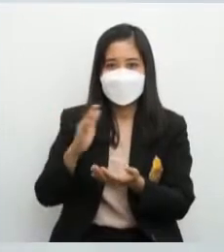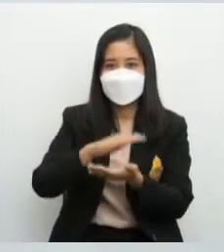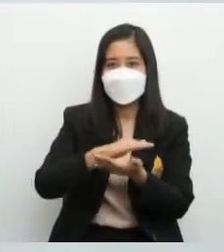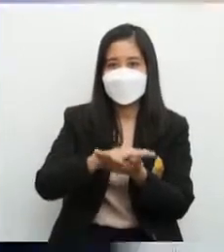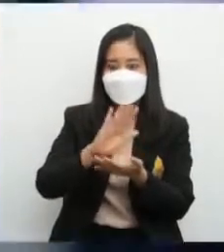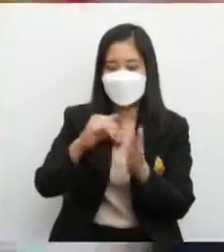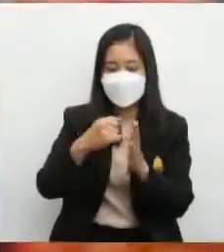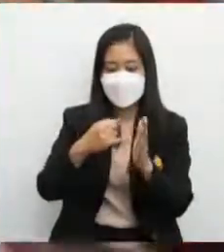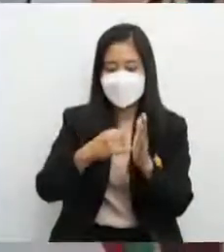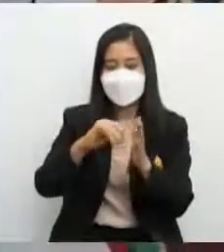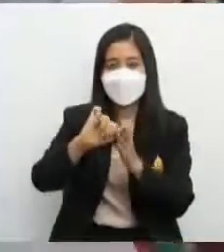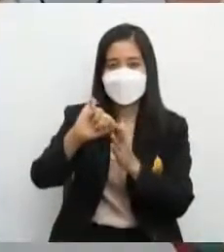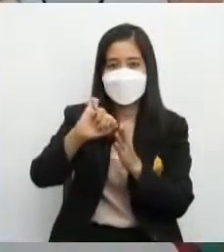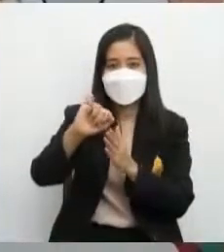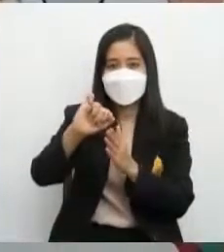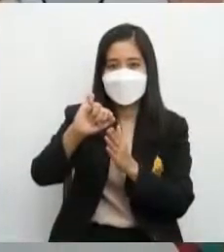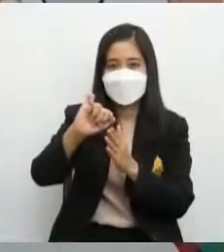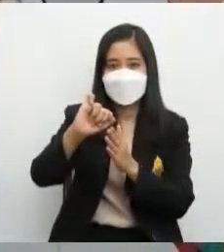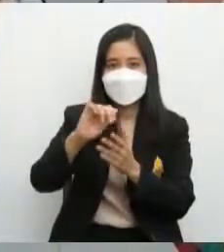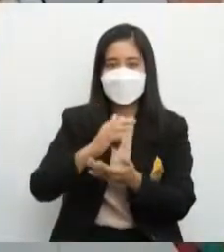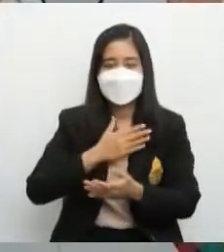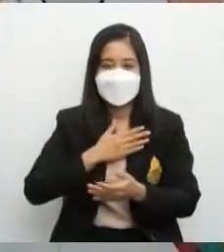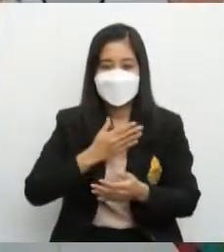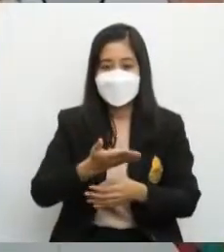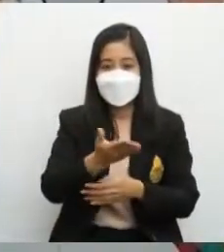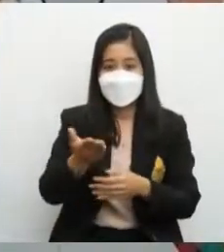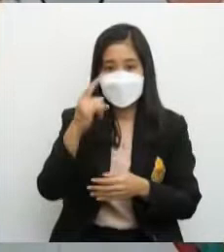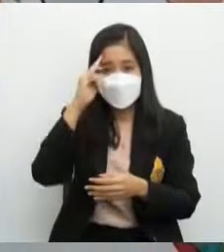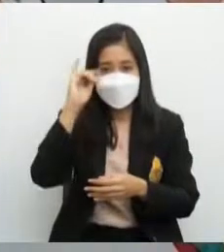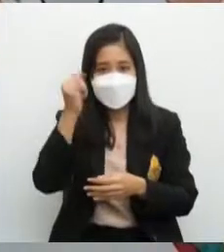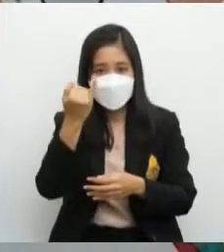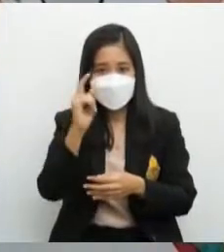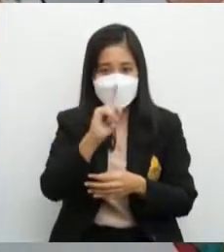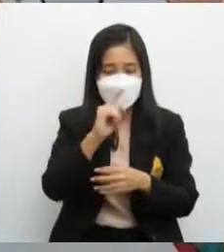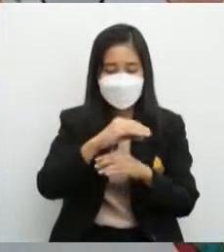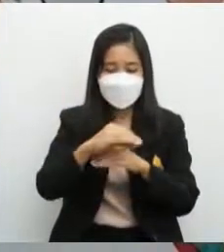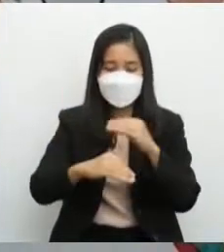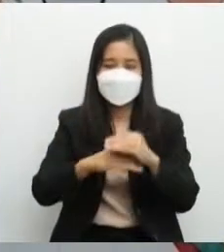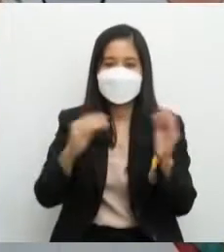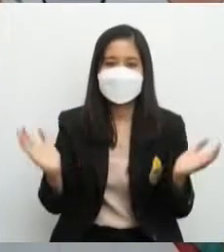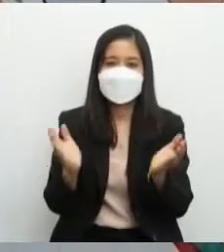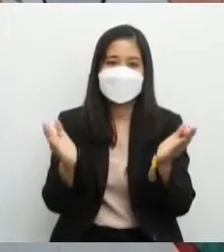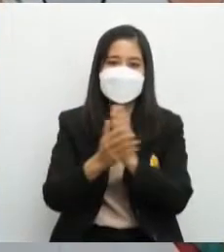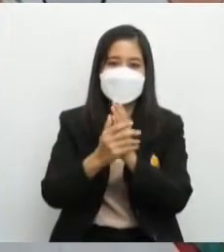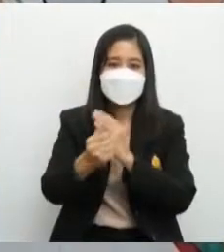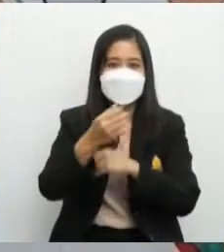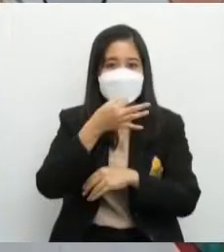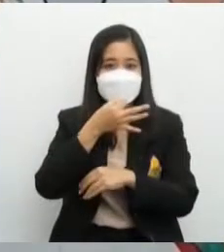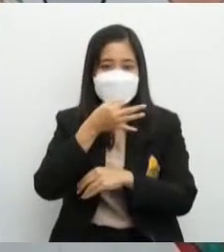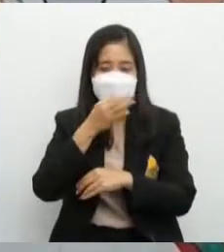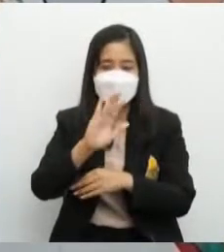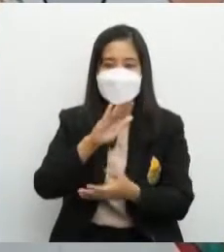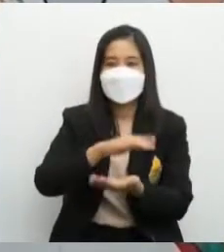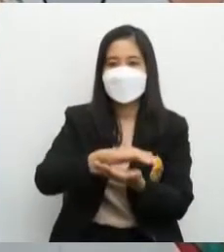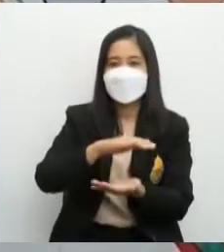ดเชียงใหม ่วันนี้ผมจะพามาทำความรู้จักกับโครงการส่งเสริมทักษะอาชีพของโรงเรียนรัฐราช